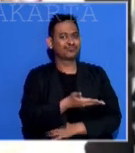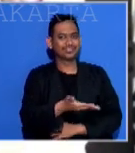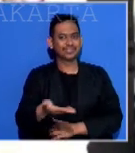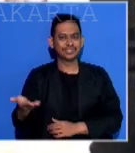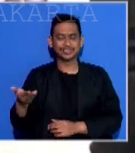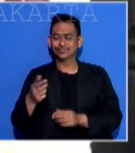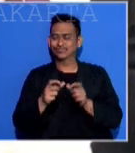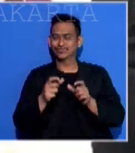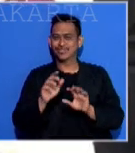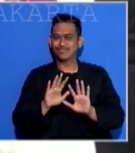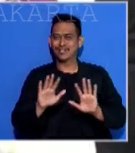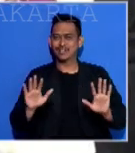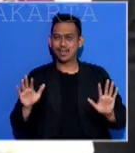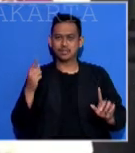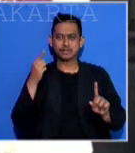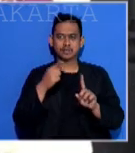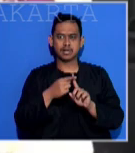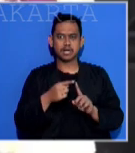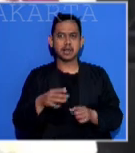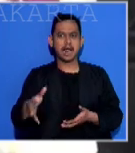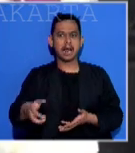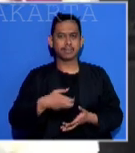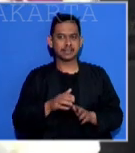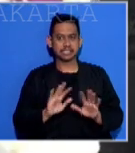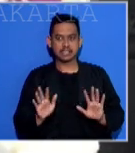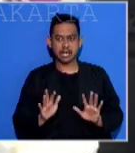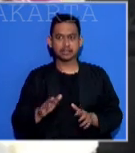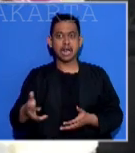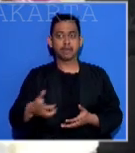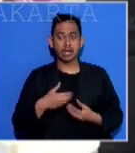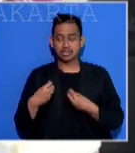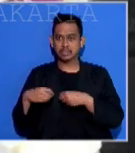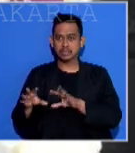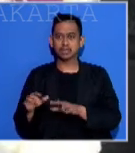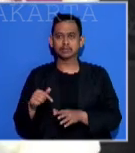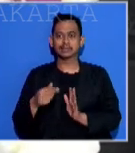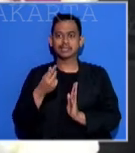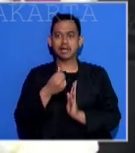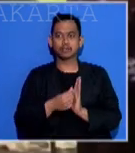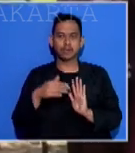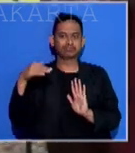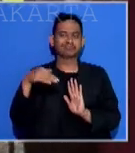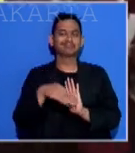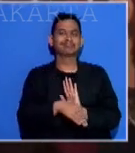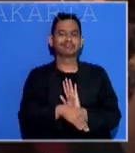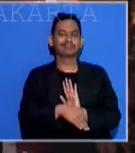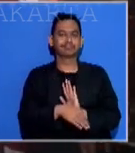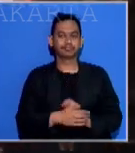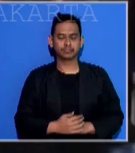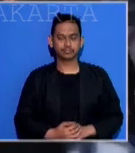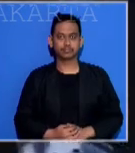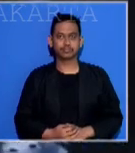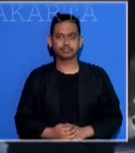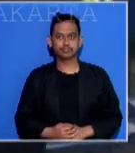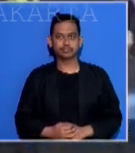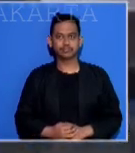berwenang agar ini tidak disita dilelang. Karena kalau disita dilelang, itu harganya akan jatuh sekali.